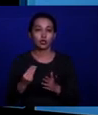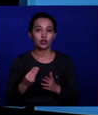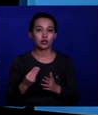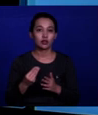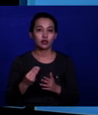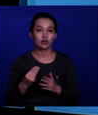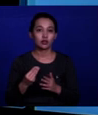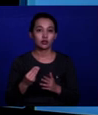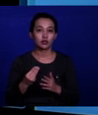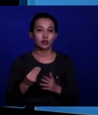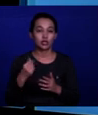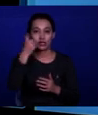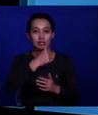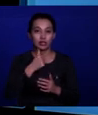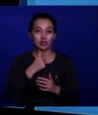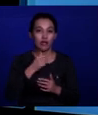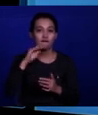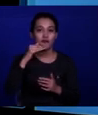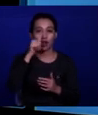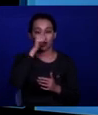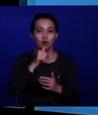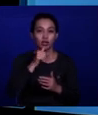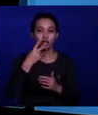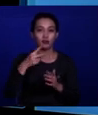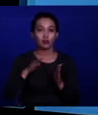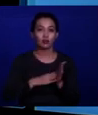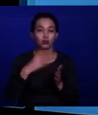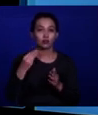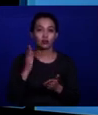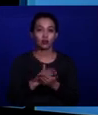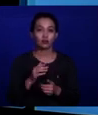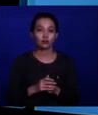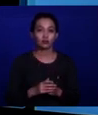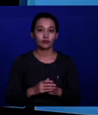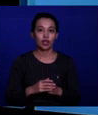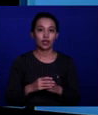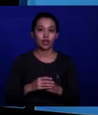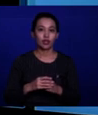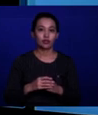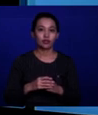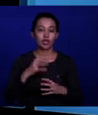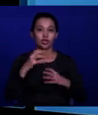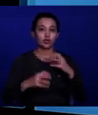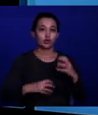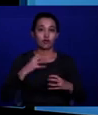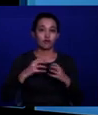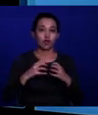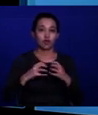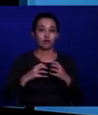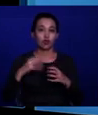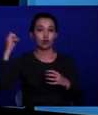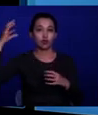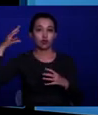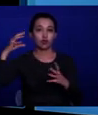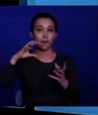fevral 29 kundan iborat bo'ladi. Yer shari quyosh atrofida bir tomonga og'gan holda